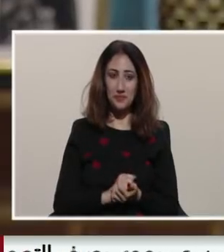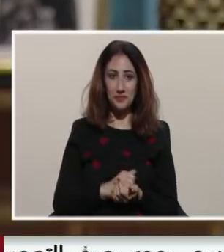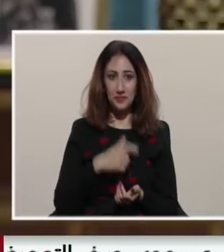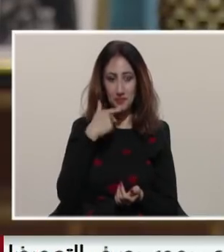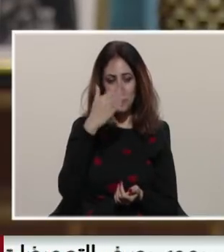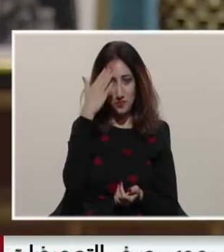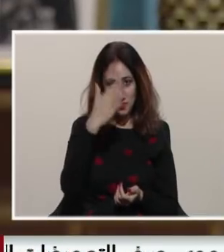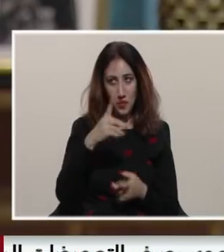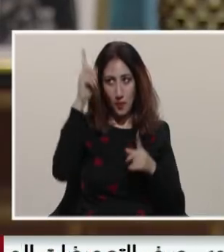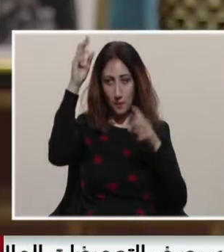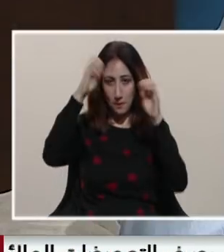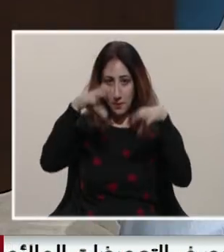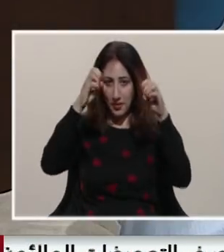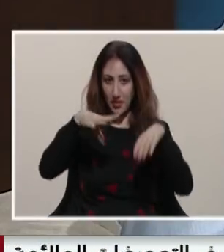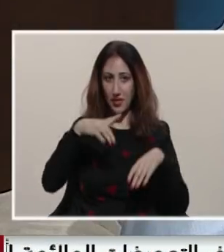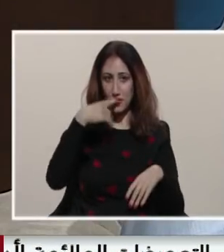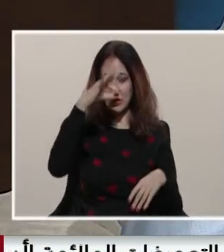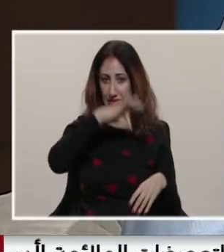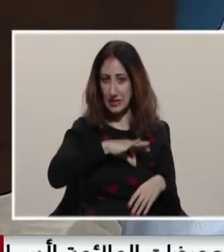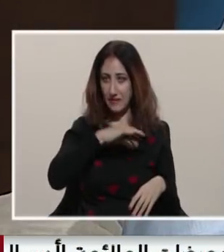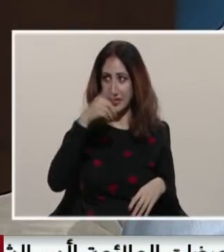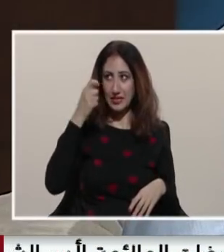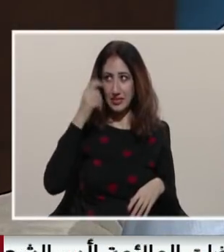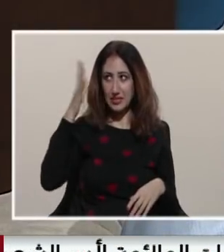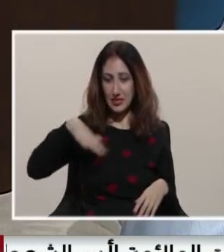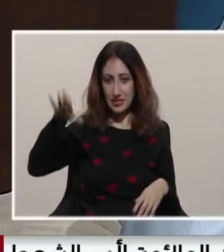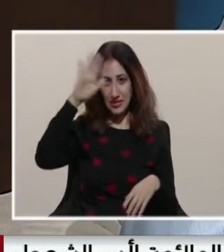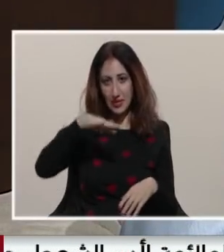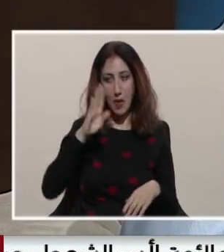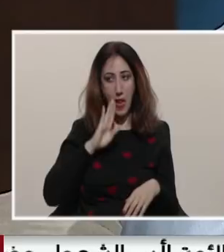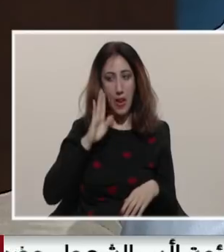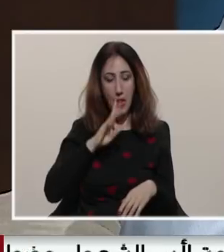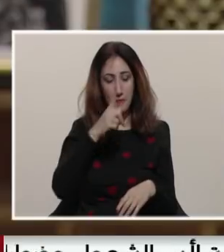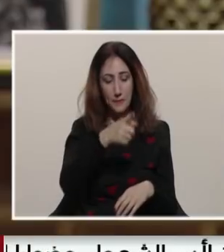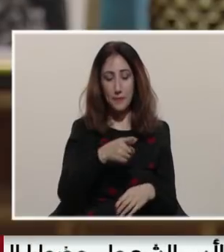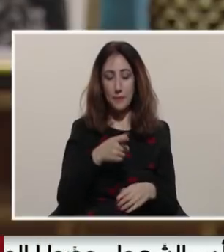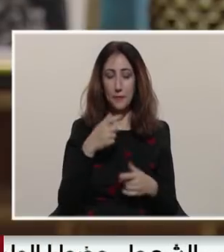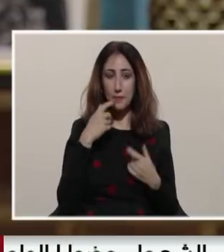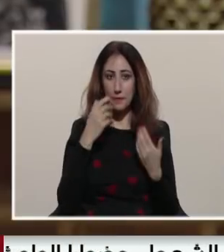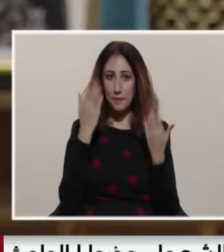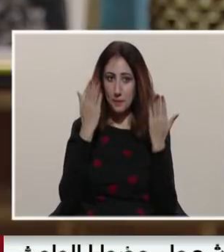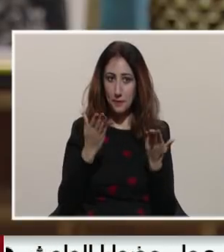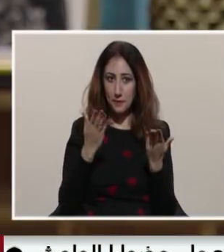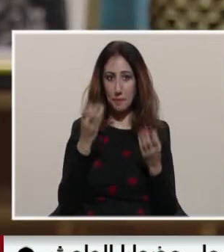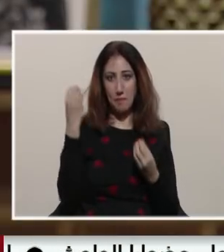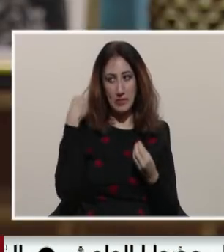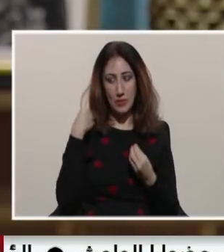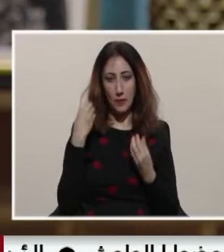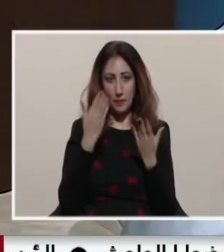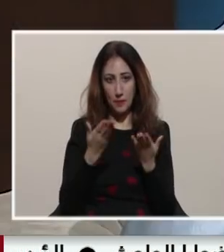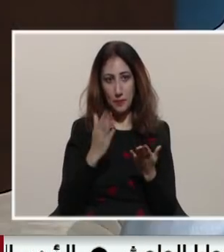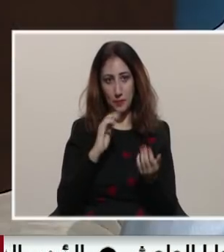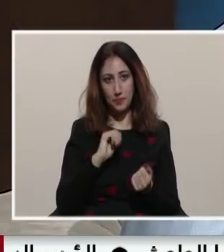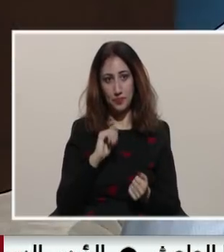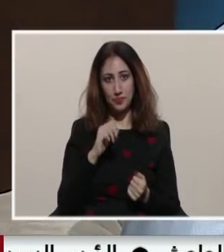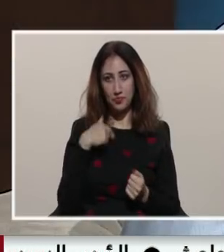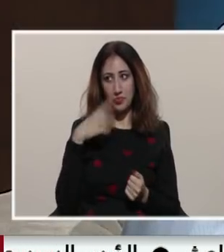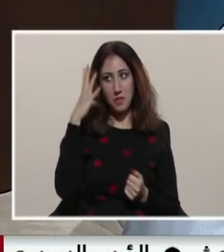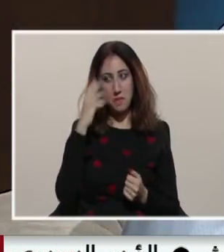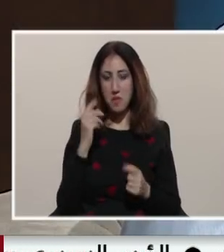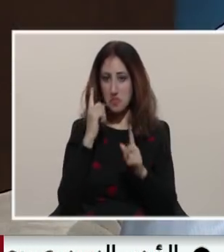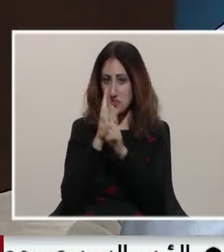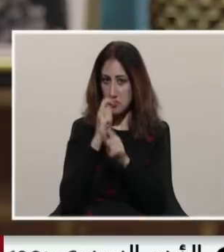ربنا يبارك فيك وينفع بيك، بنستفيد ونتعلم من سيادتك. الله يكبر بخاطرك، ربنا يزدك علم. الله يكبر بخاطرك، مجلسي بجوارك شرف عظيم.